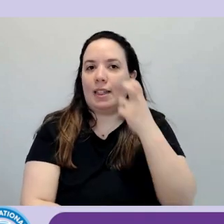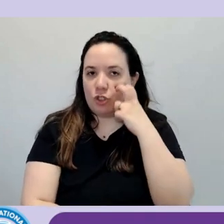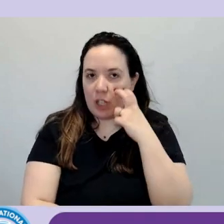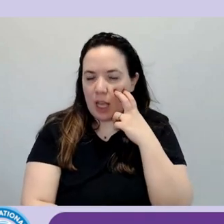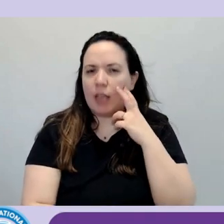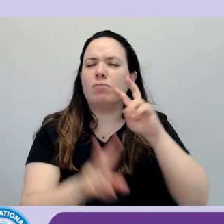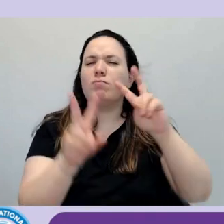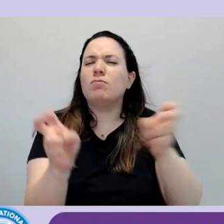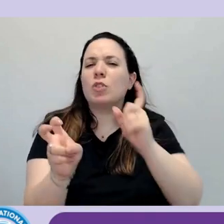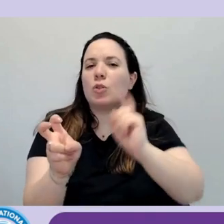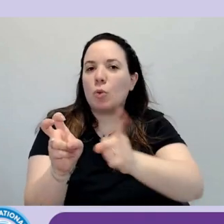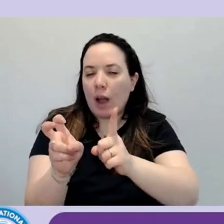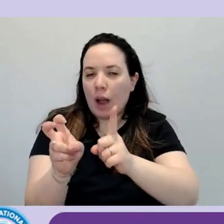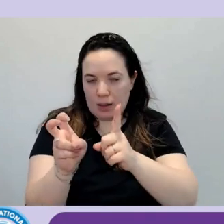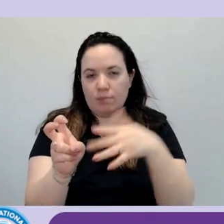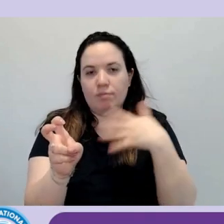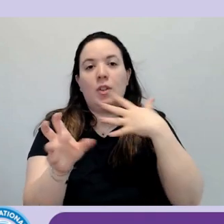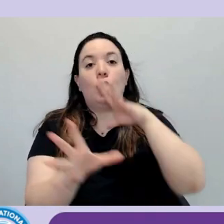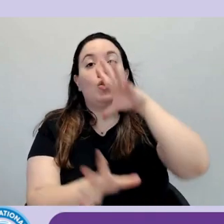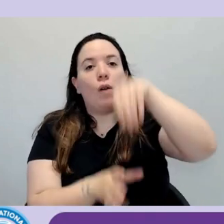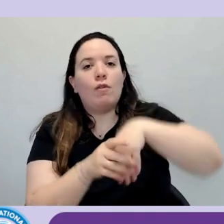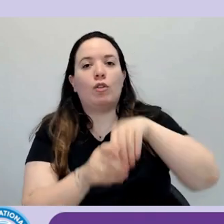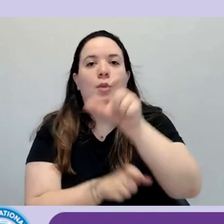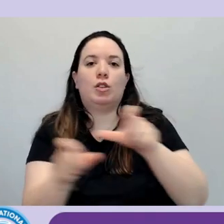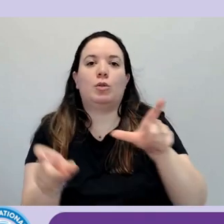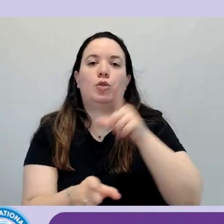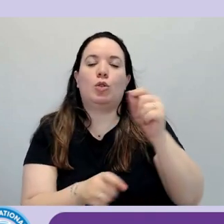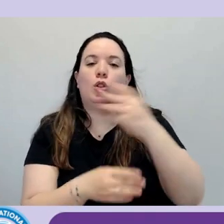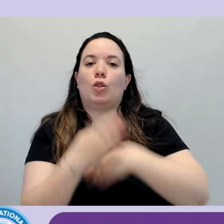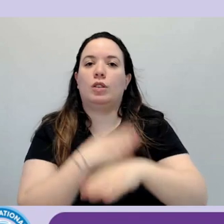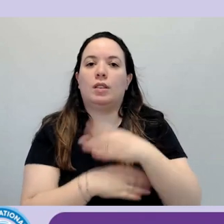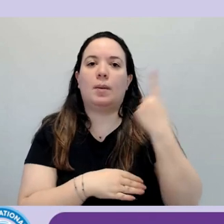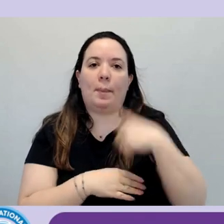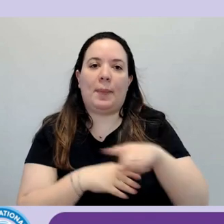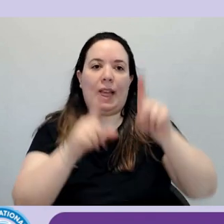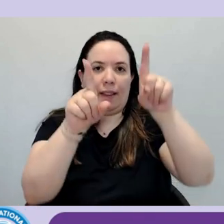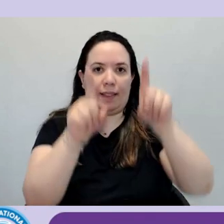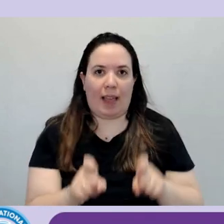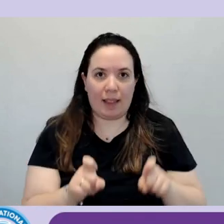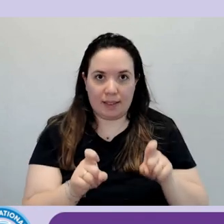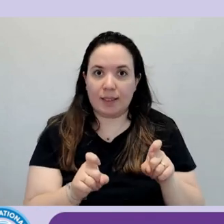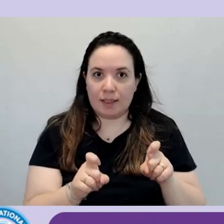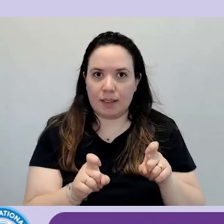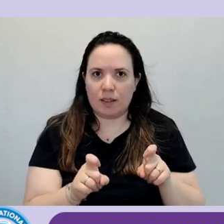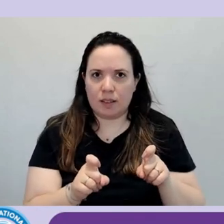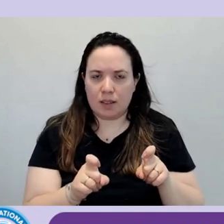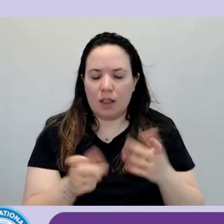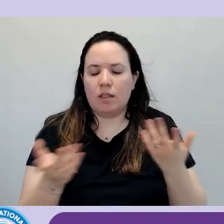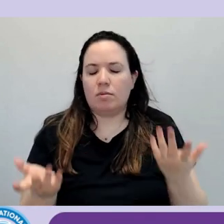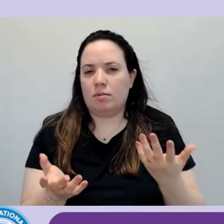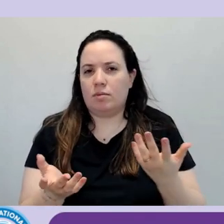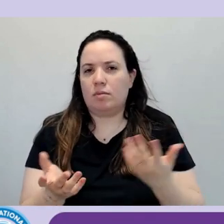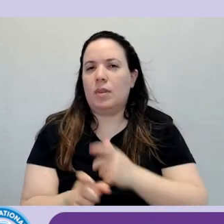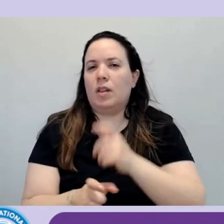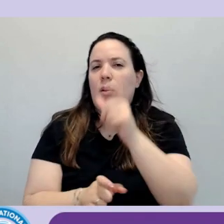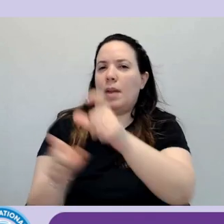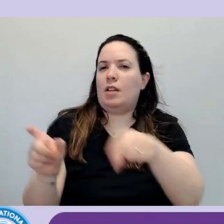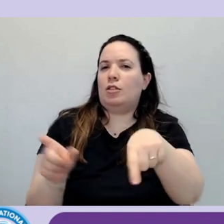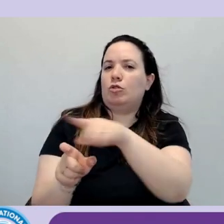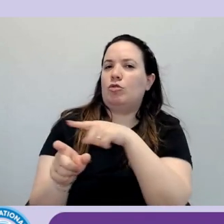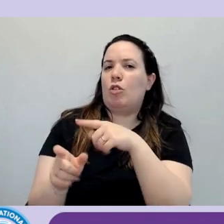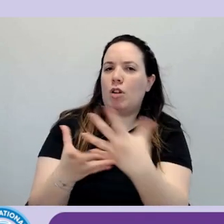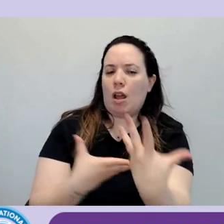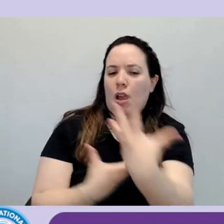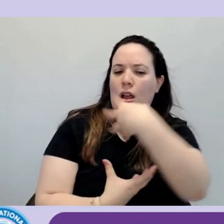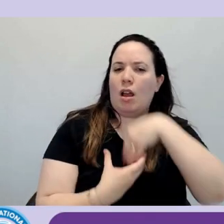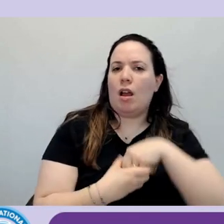coinvolgimento delle persone con disabilità nell'attività di test ovvero Come coinvolgere anche in modo professionale